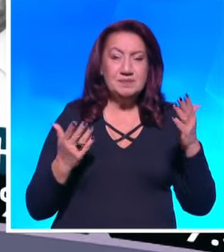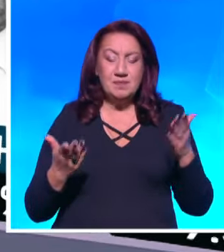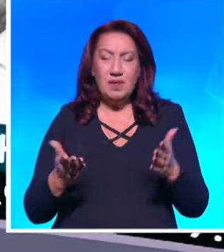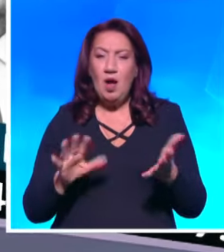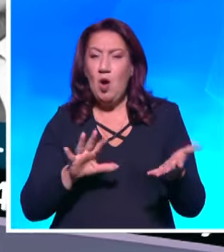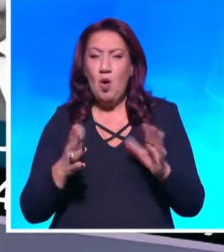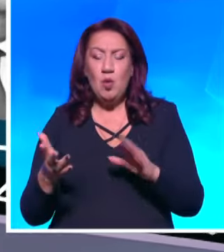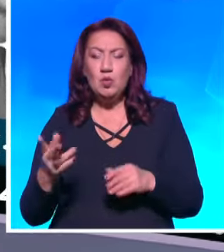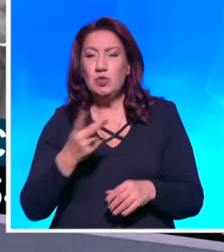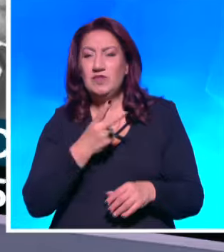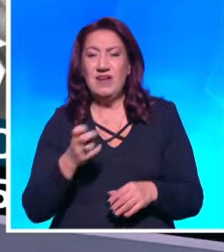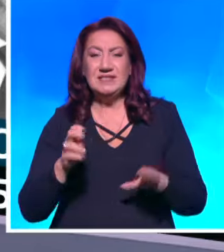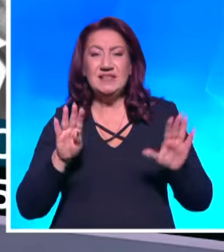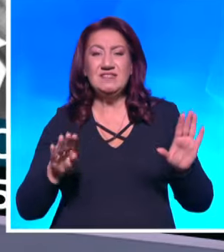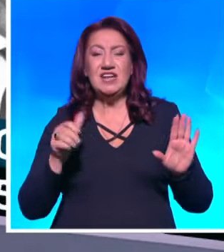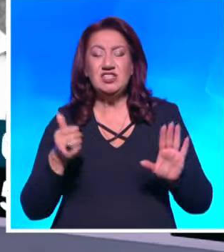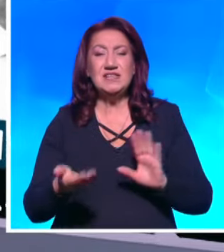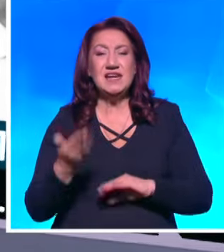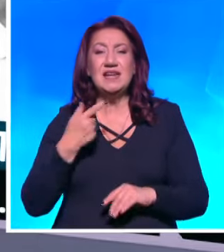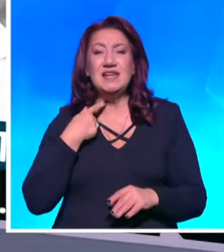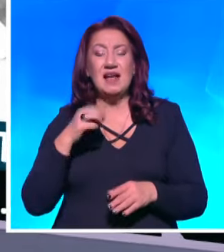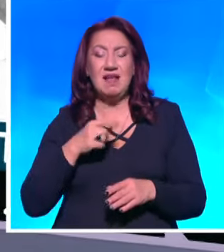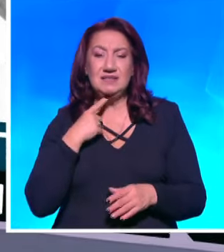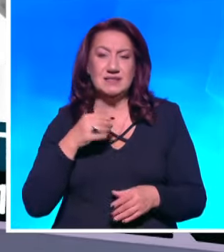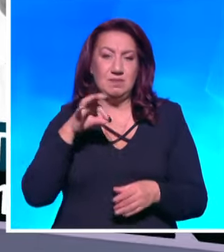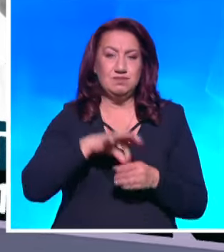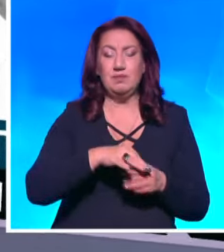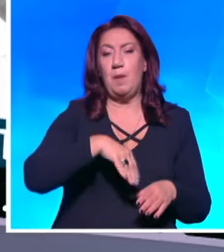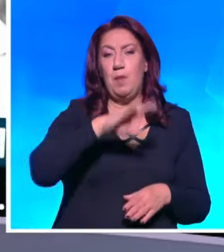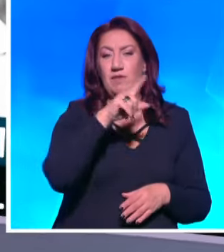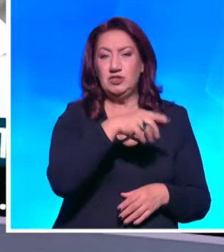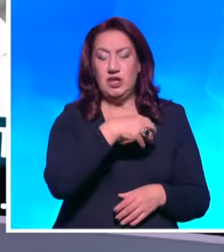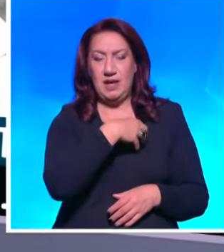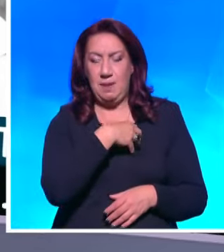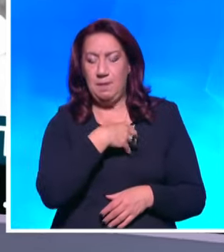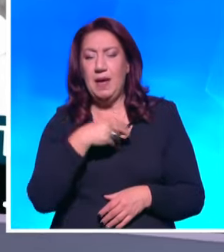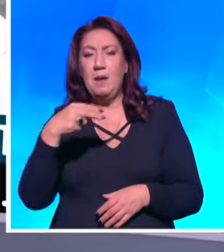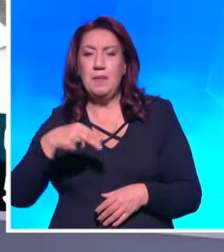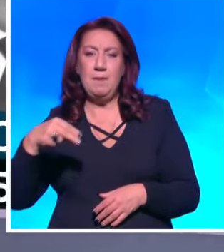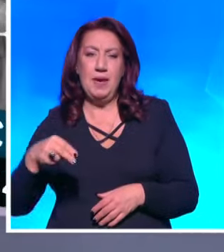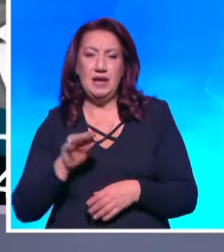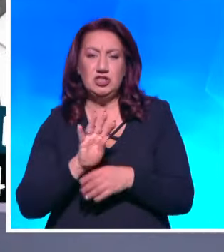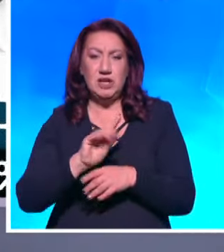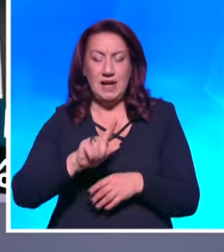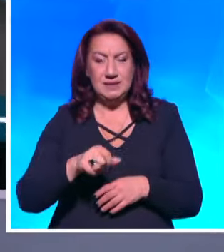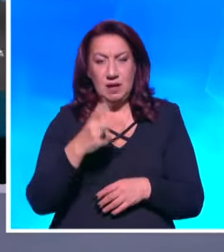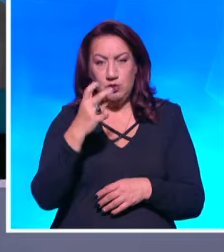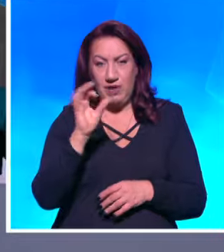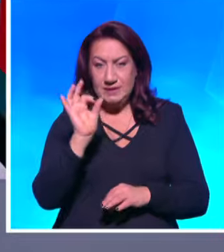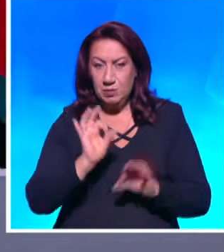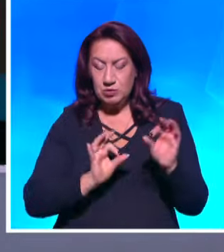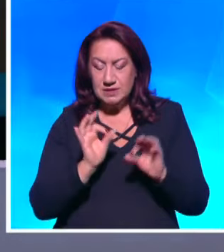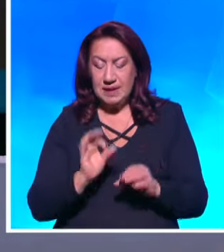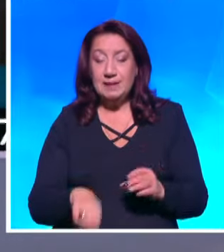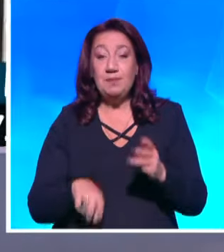или около 296 000 гласа. Резултатът за коалицията е 14,20%. Третата политическа